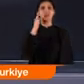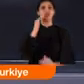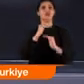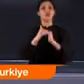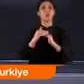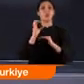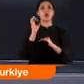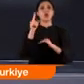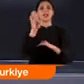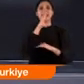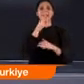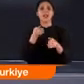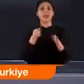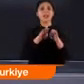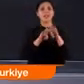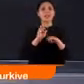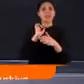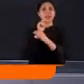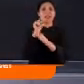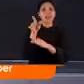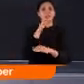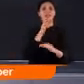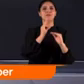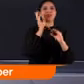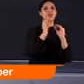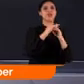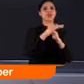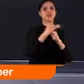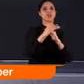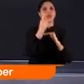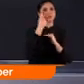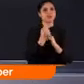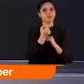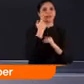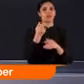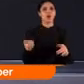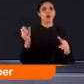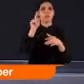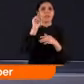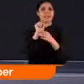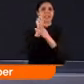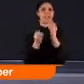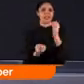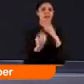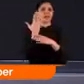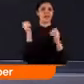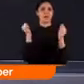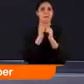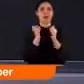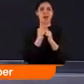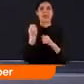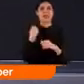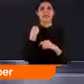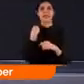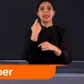Japonların origamisi yani kağıt katlama sanatı bilim insanlarının yaratıcılığıyla birleşince yepyeni bir tasarımı beraberinde getirdi. Yeni